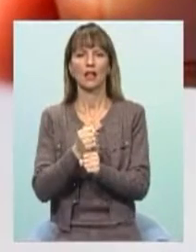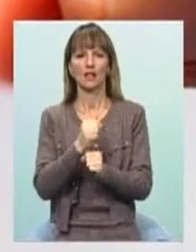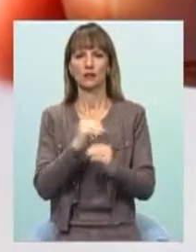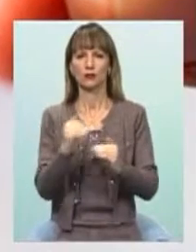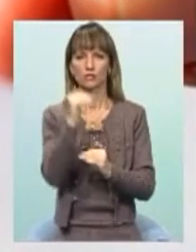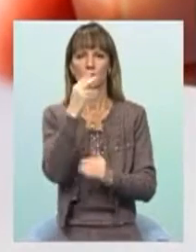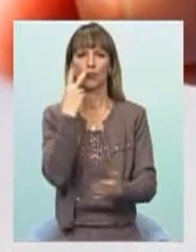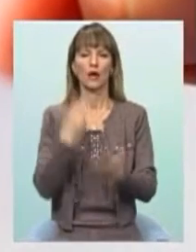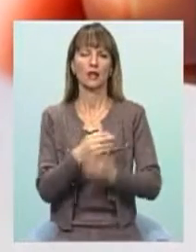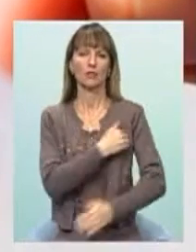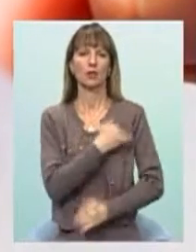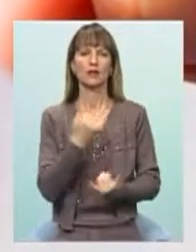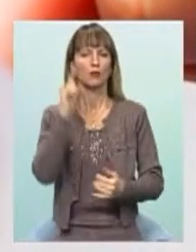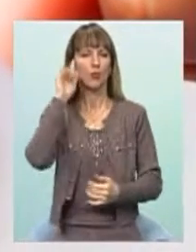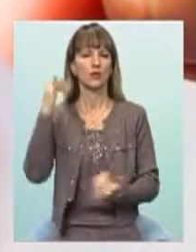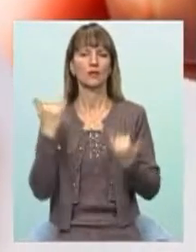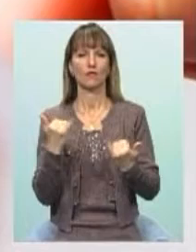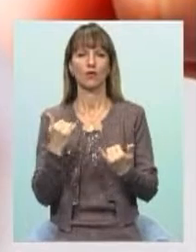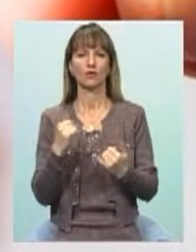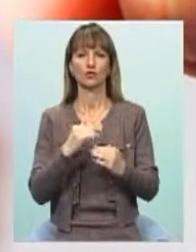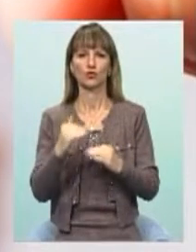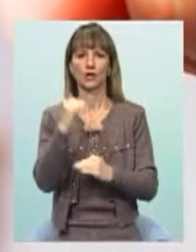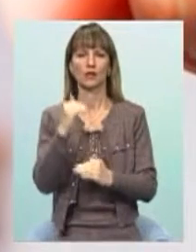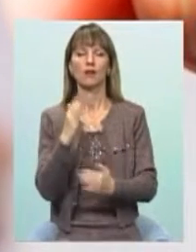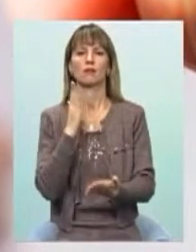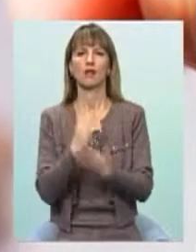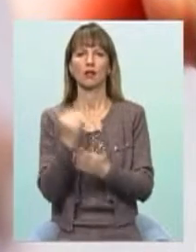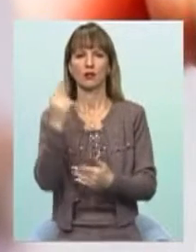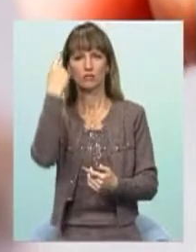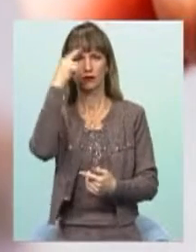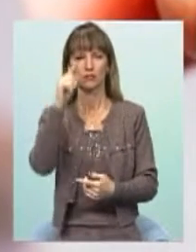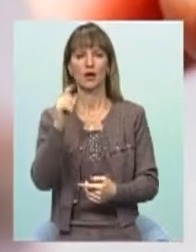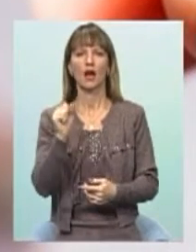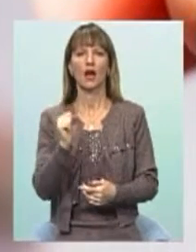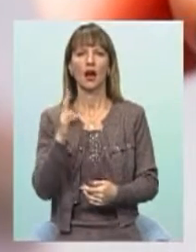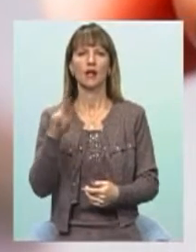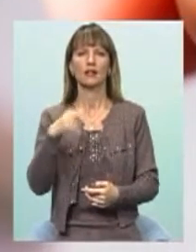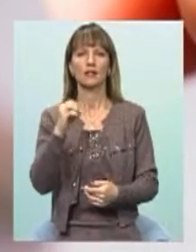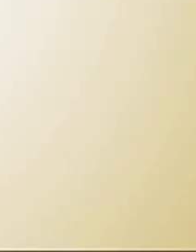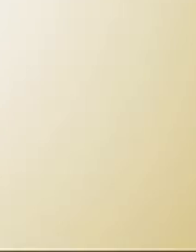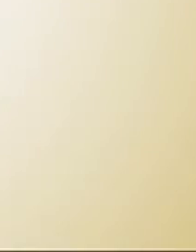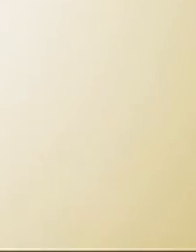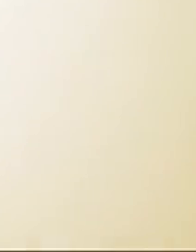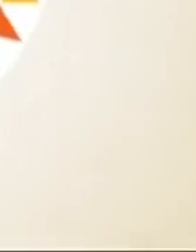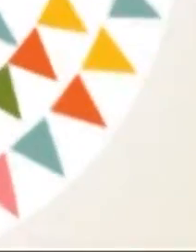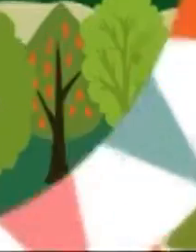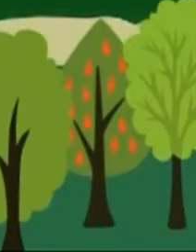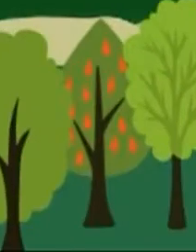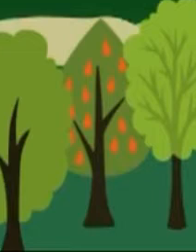температуру. Найпопулярніша на сьогоднішній день шкала термометру належить винахіднику Андерсу Цельсію.